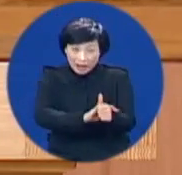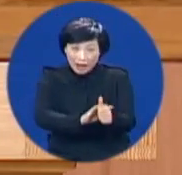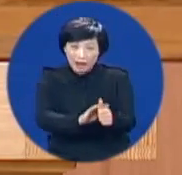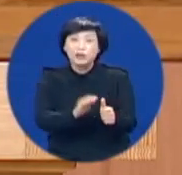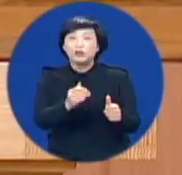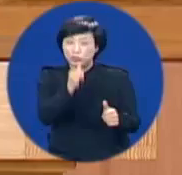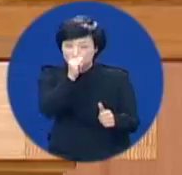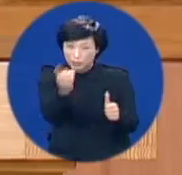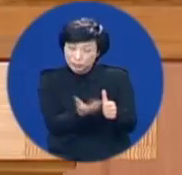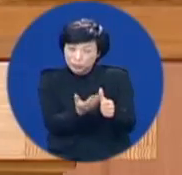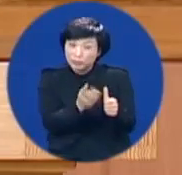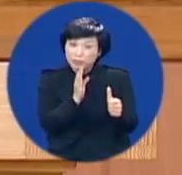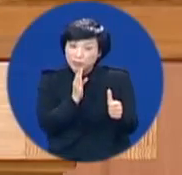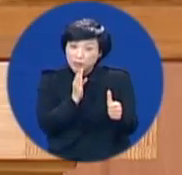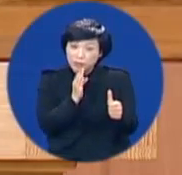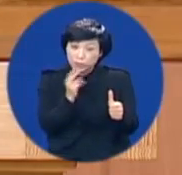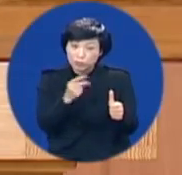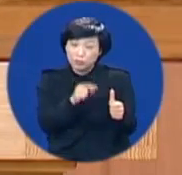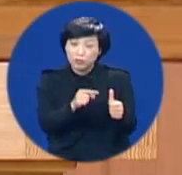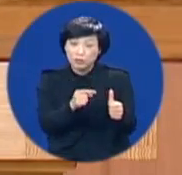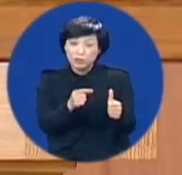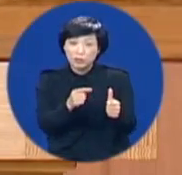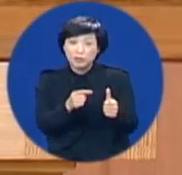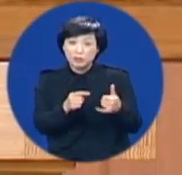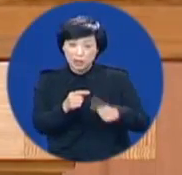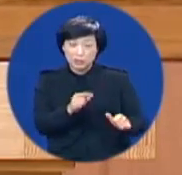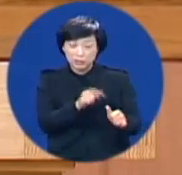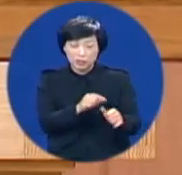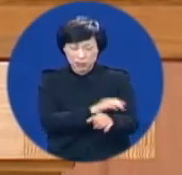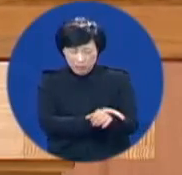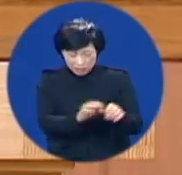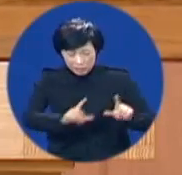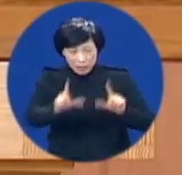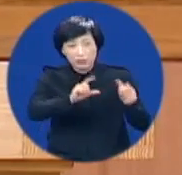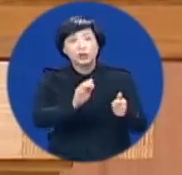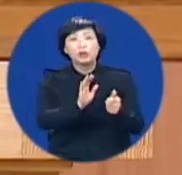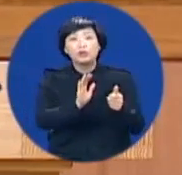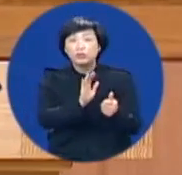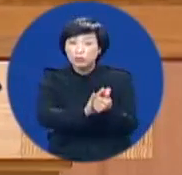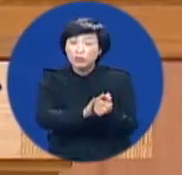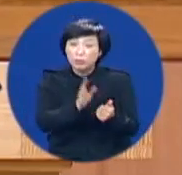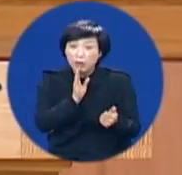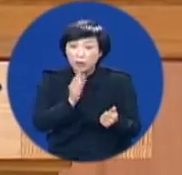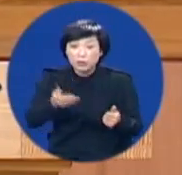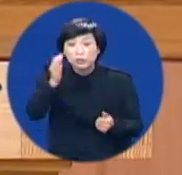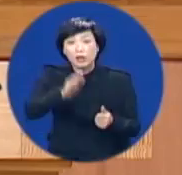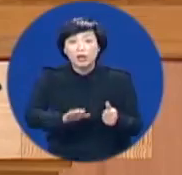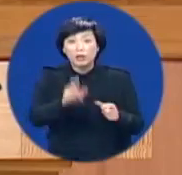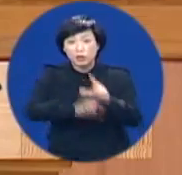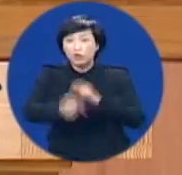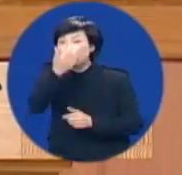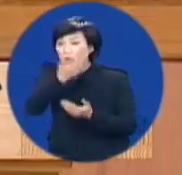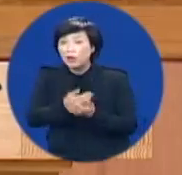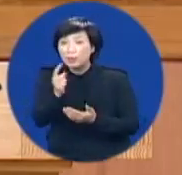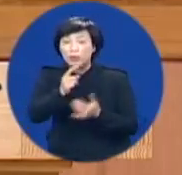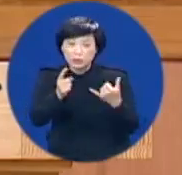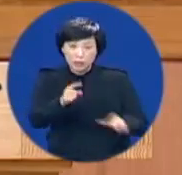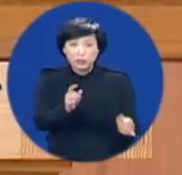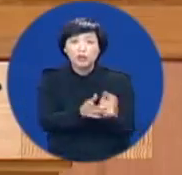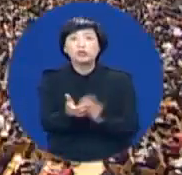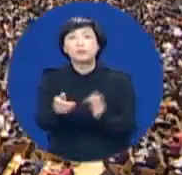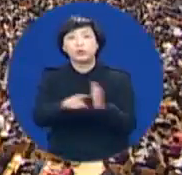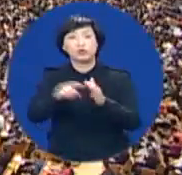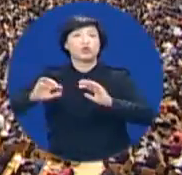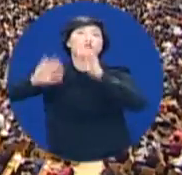훌륭하게 키우고 아주 잘 사는 사람 만들고 그래야 합니다. 그러나 중요한 것은 예수 믿고 천국 가야